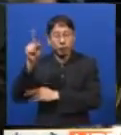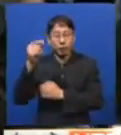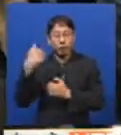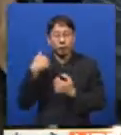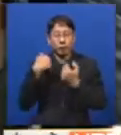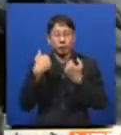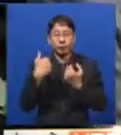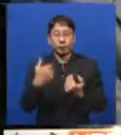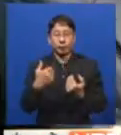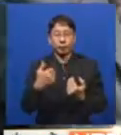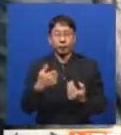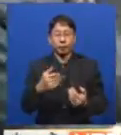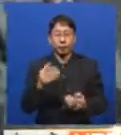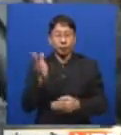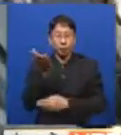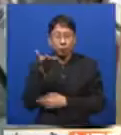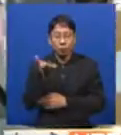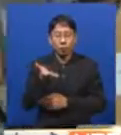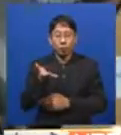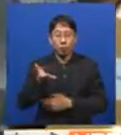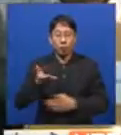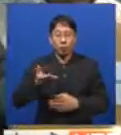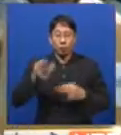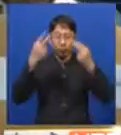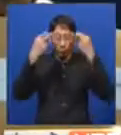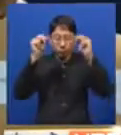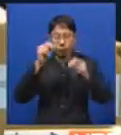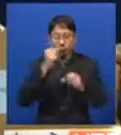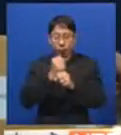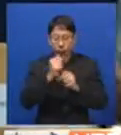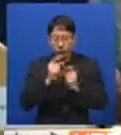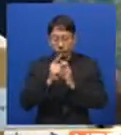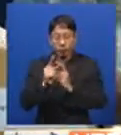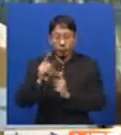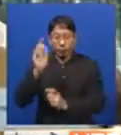รมนูญนะคะเรียกร้องให้นายกรัฐมนตรีทำตามรถแมพที่ประกาศไว้ค่ะ